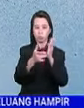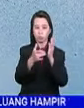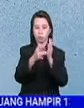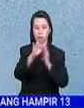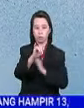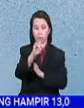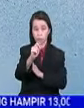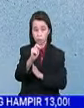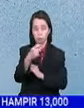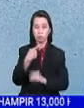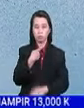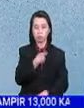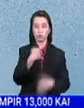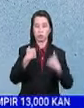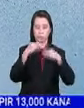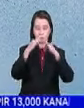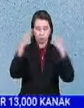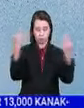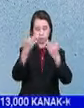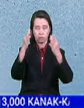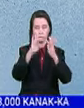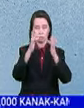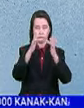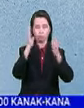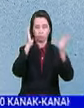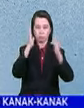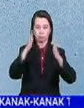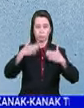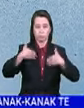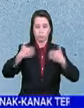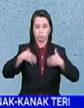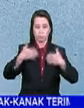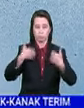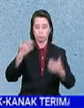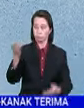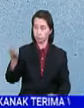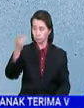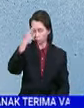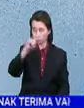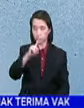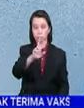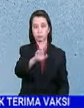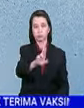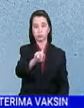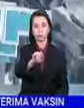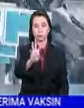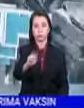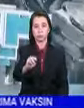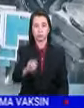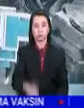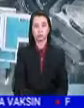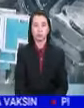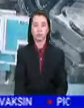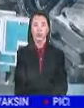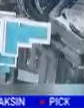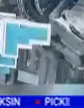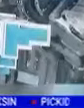maklumat. Kita adalah keluarga cyber Malaysia sejahtera. Farhana Azwani Ismail, Berita RTM.